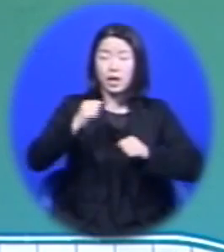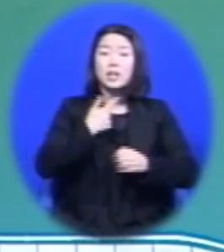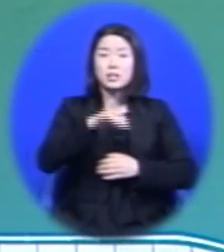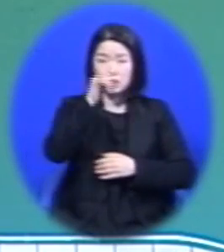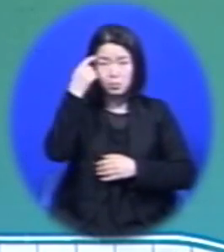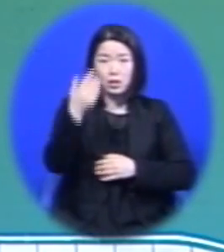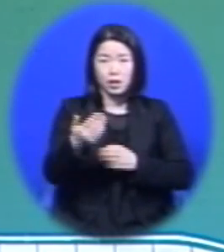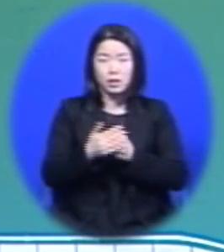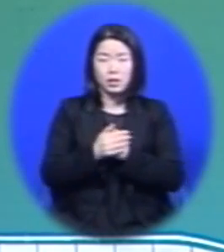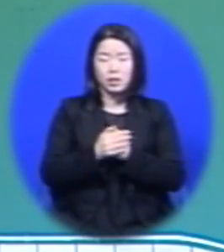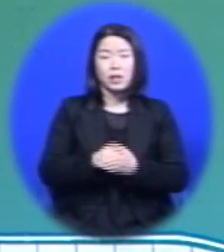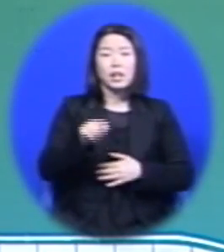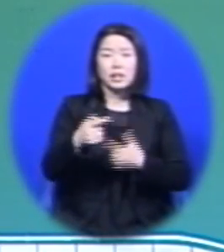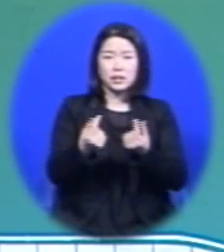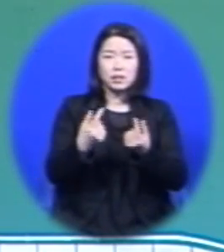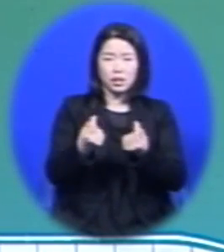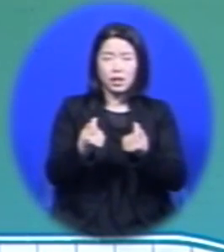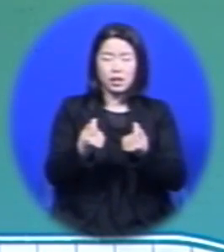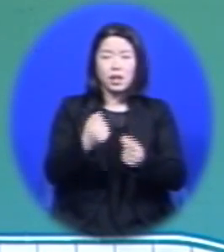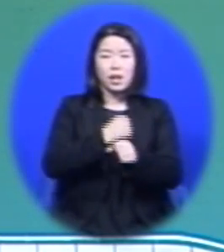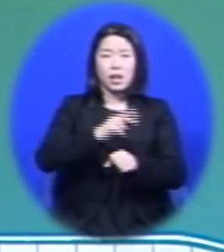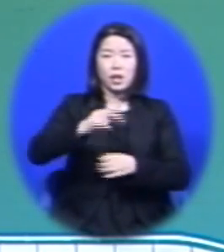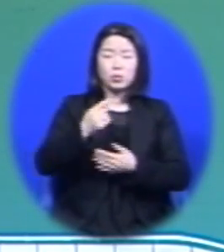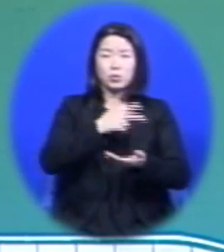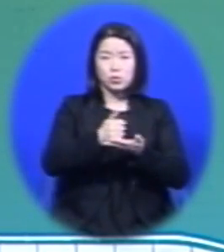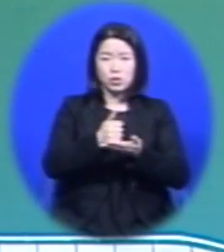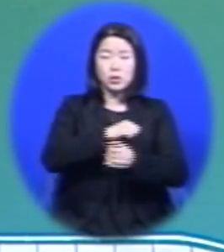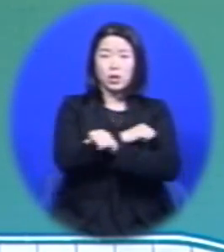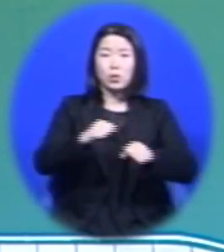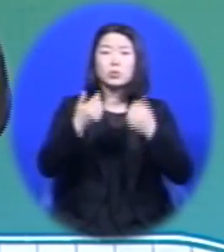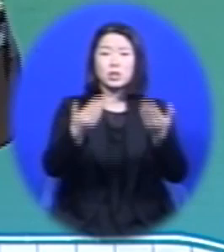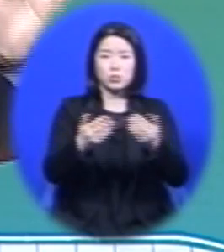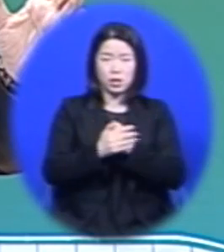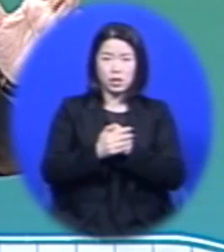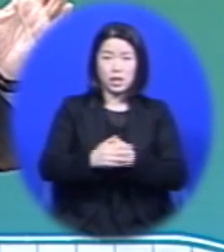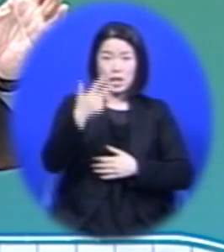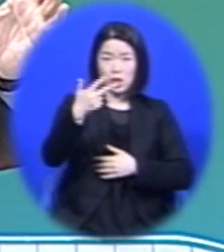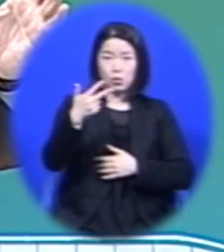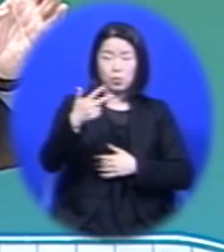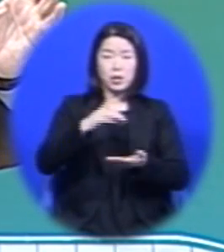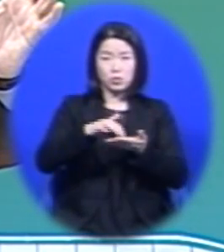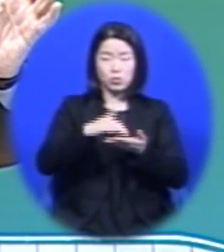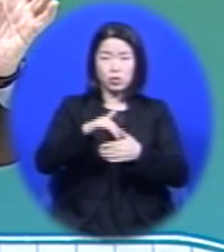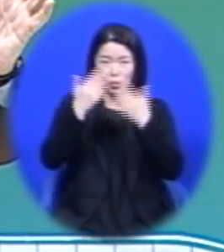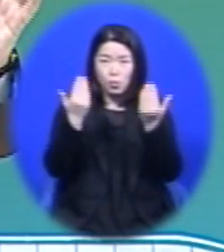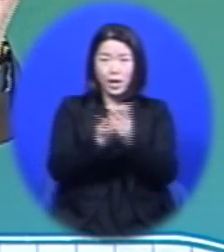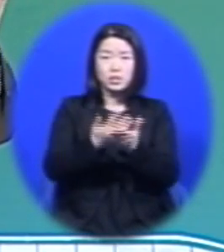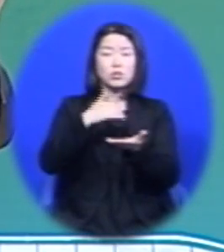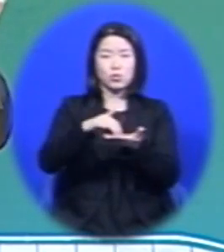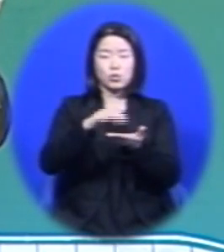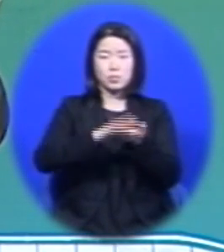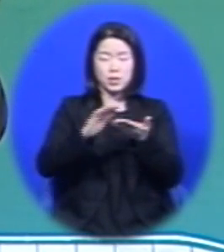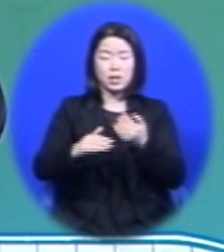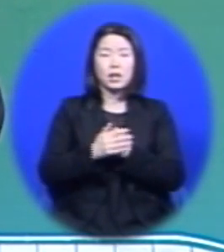그렇게 하시겠다는 거예요. 그래도 주님은 용서하시겠다는 거예요. 일곱의 수는 완전수입니다.